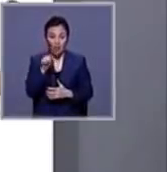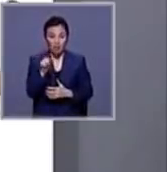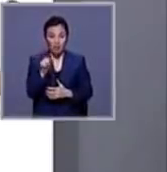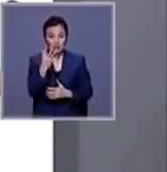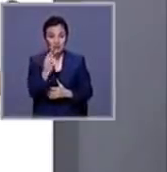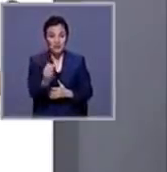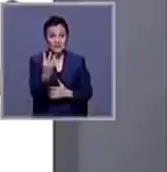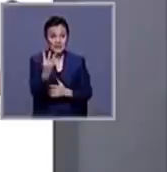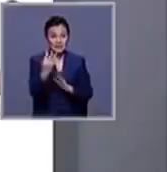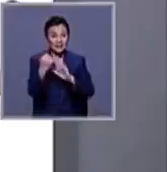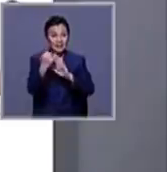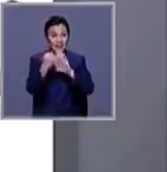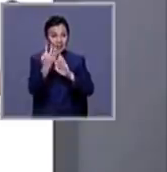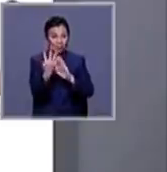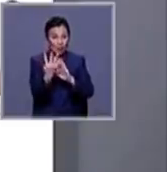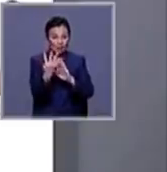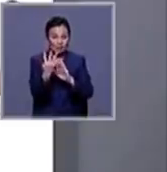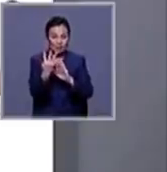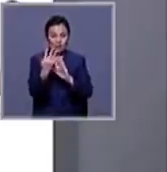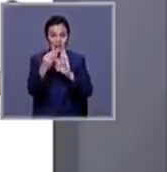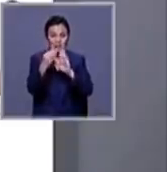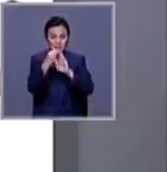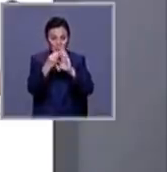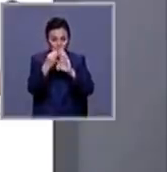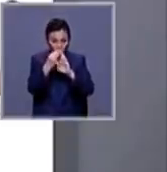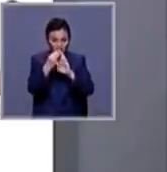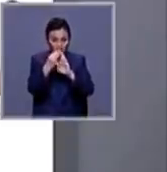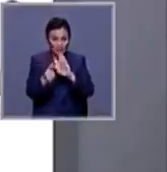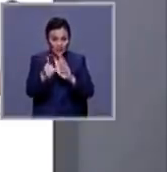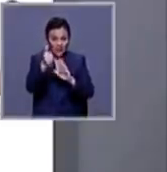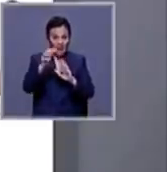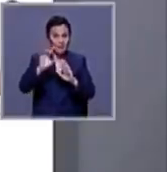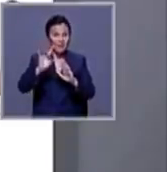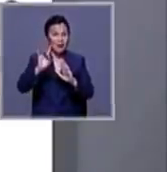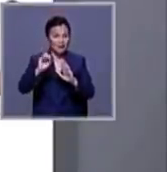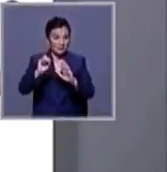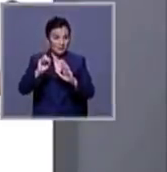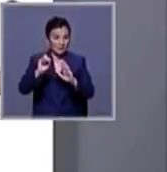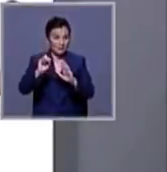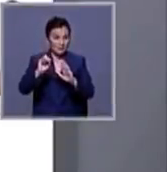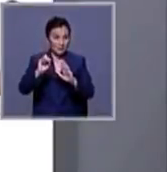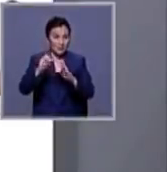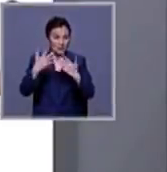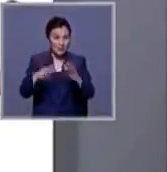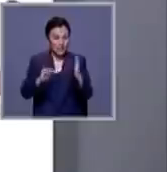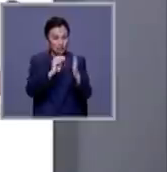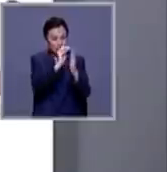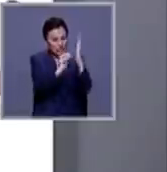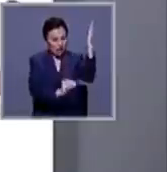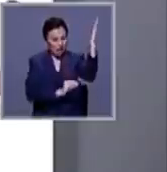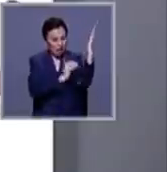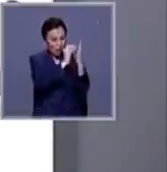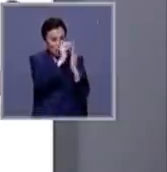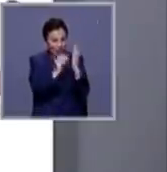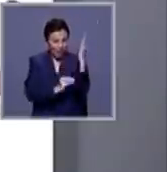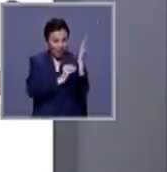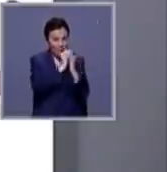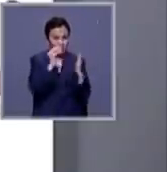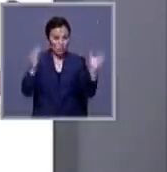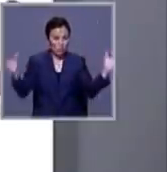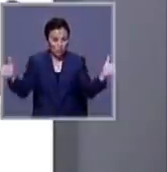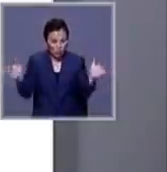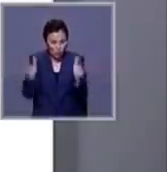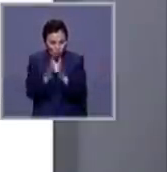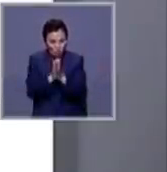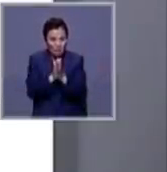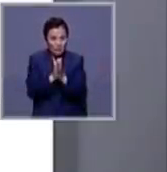ก็แต่ละจังหวัดก็ได้80คน อ่ะระดับประเทศ แล้วทีนี้ระดับประเทศพอมาถึงระดับประเทศก็